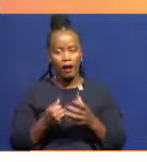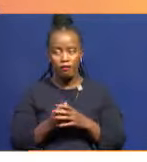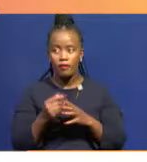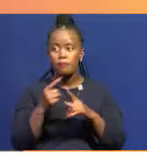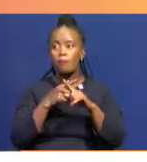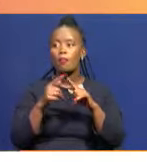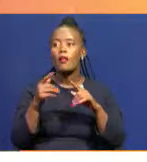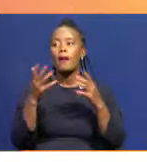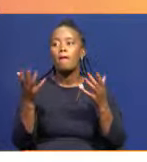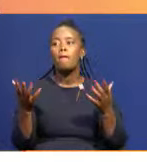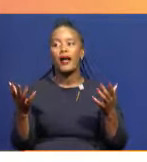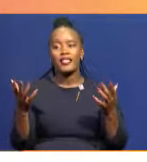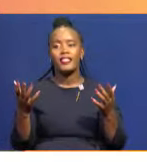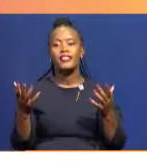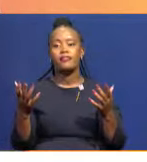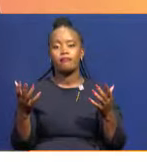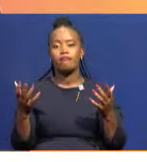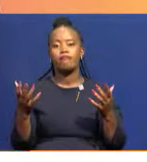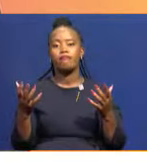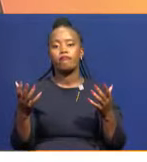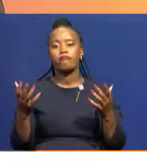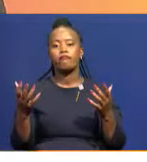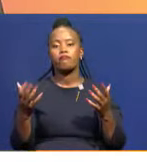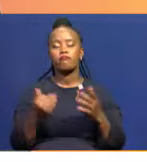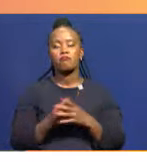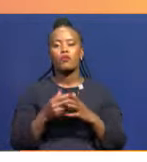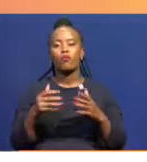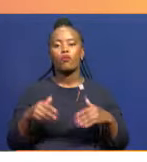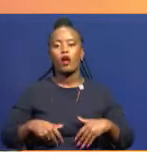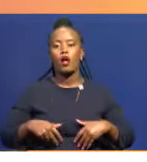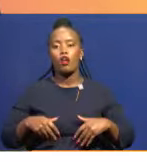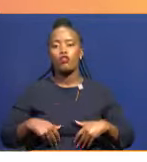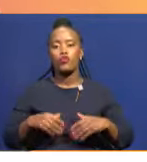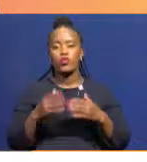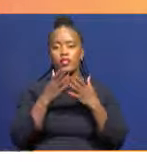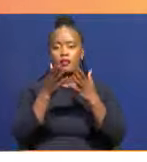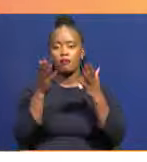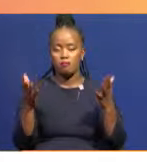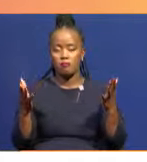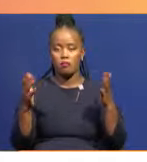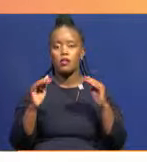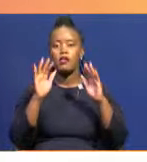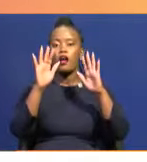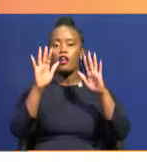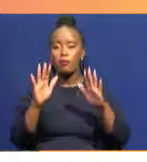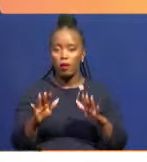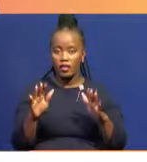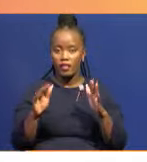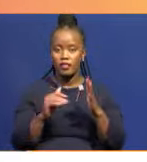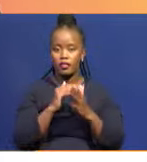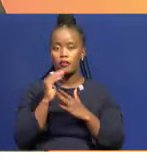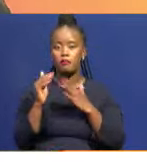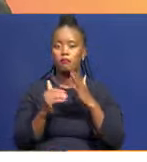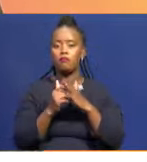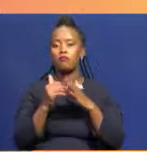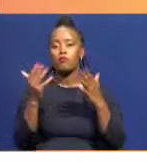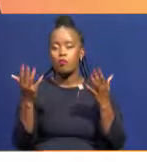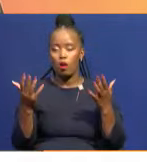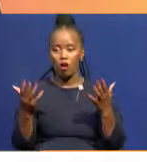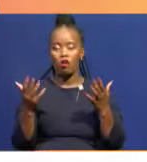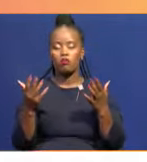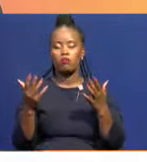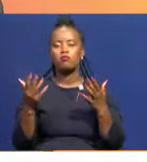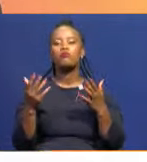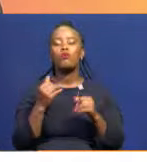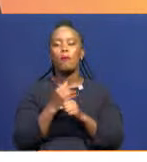ningesema ni kwamba ni wanalika tunavaa tujitokeze tuweze kupata